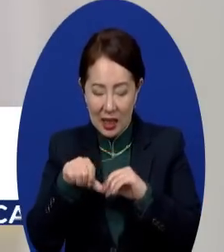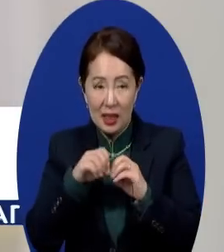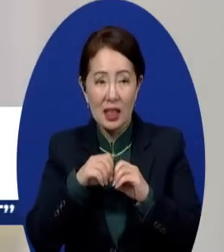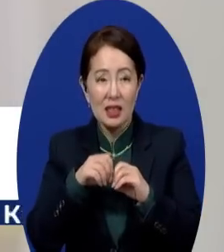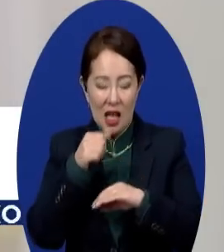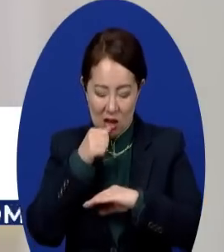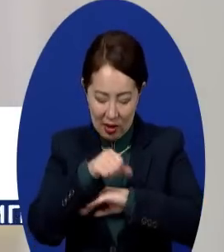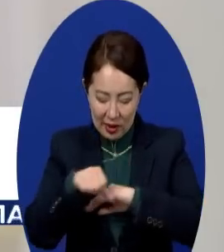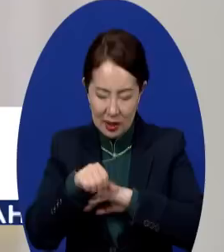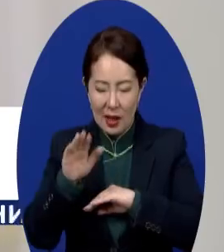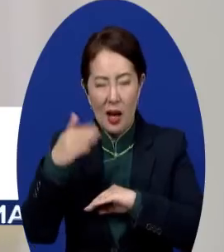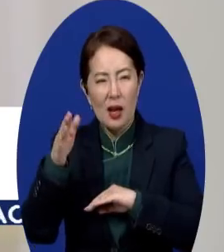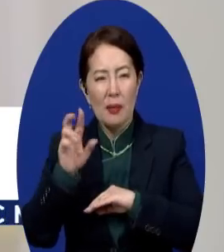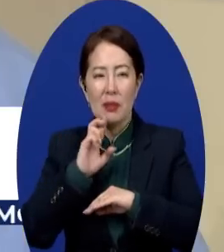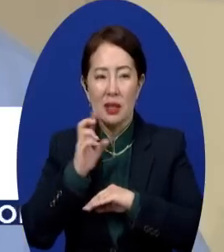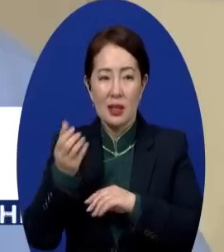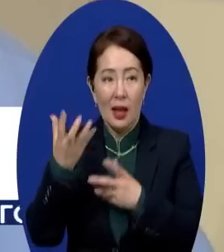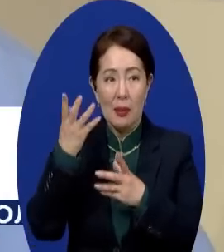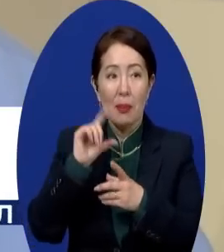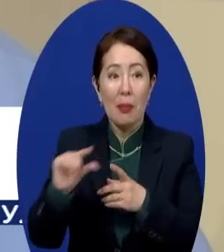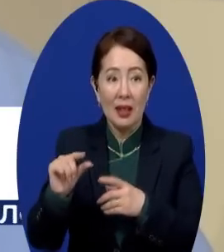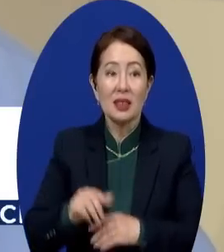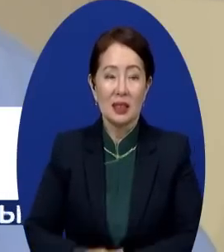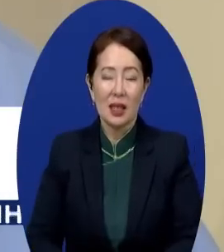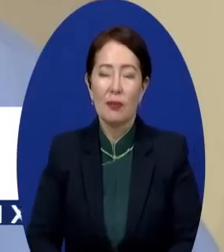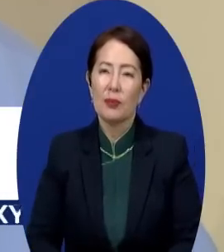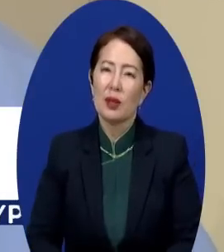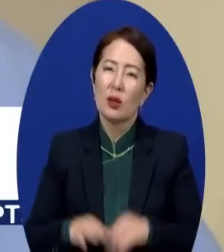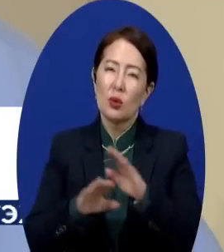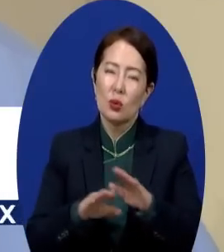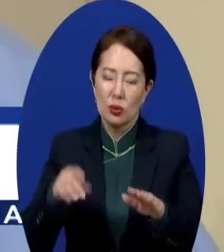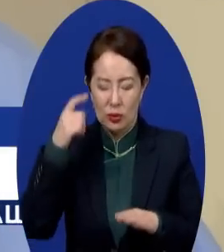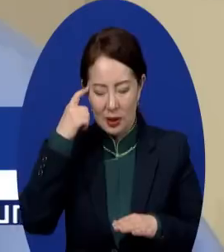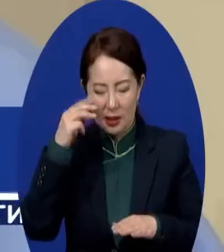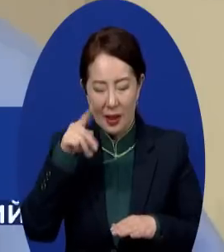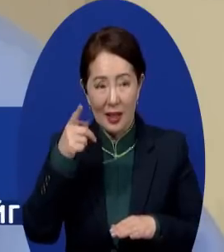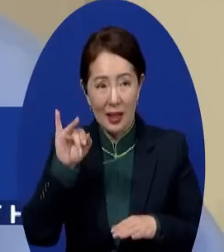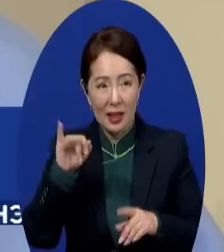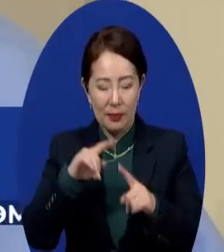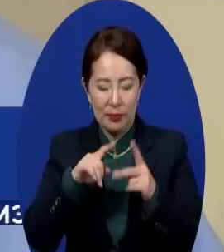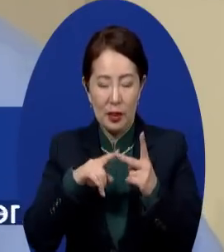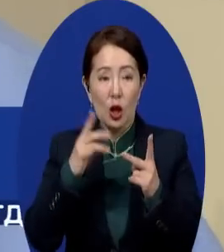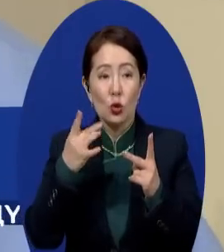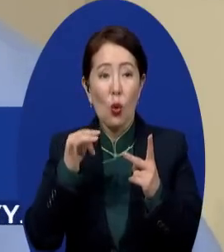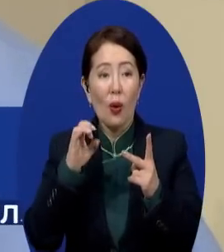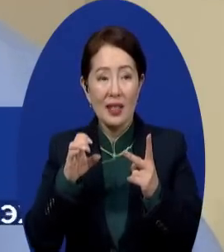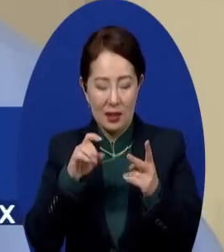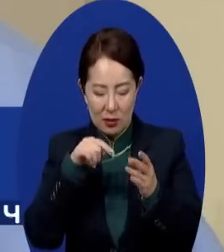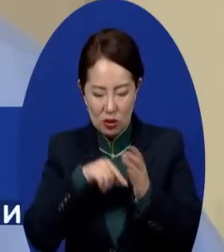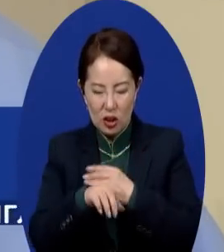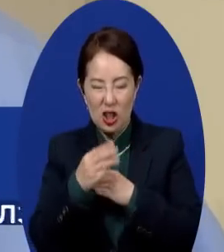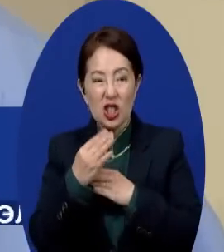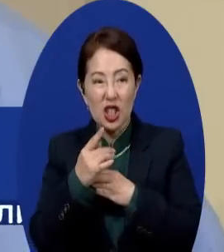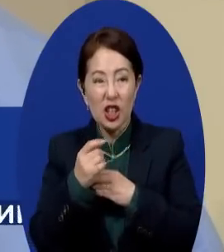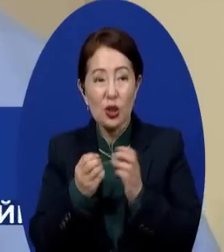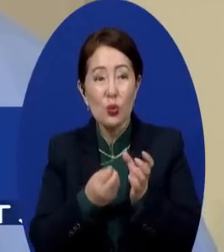цаашд одоо учирч болох эрсдлийг нь багсгаж байгаа юм. Хүүхдийн тарих нугасанд шингэн үүсгэд байгаа судаслаг багцыг төлөх